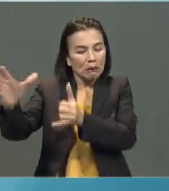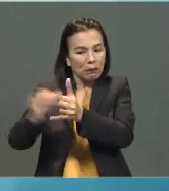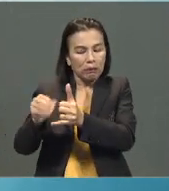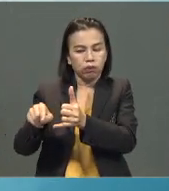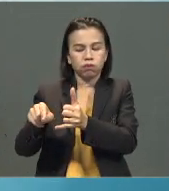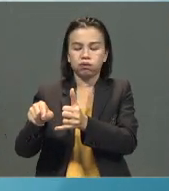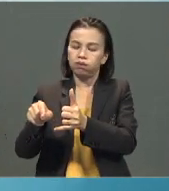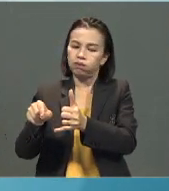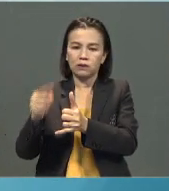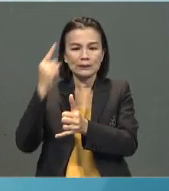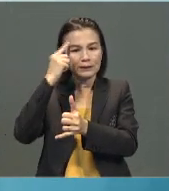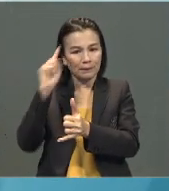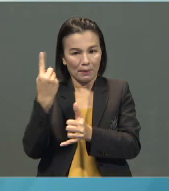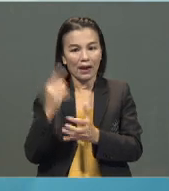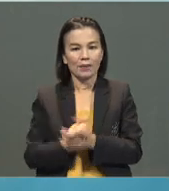เราก็พบว่าโรงแรมที่จังหวัดระยองแห่งนี้ถือว่าเป็นสถานที่ที่สัมผัสกับผู้ที่พบเชื้อ